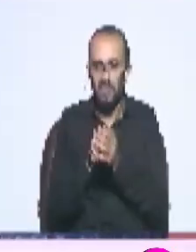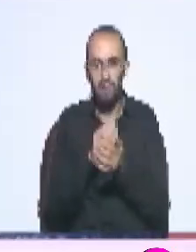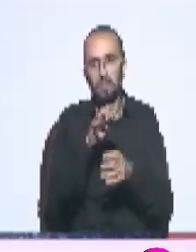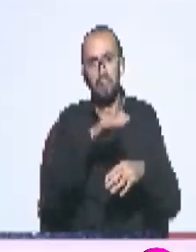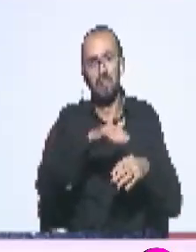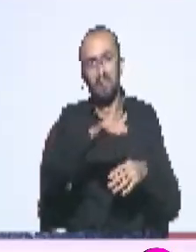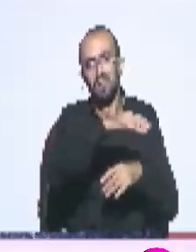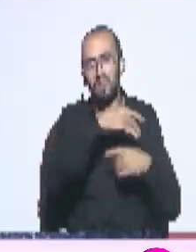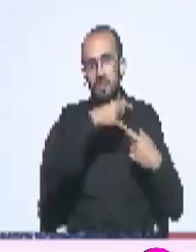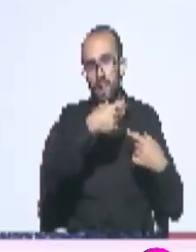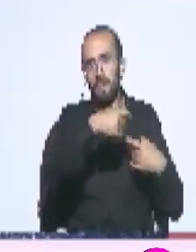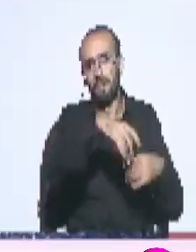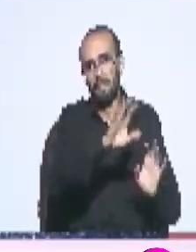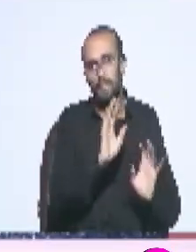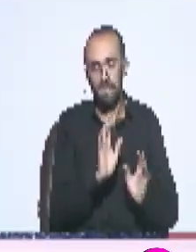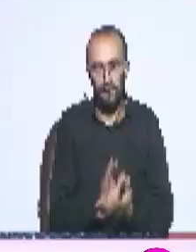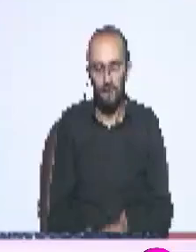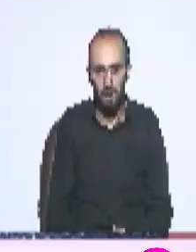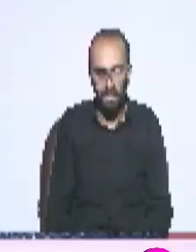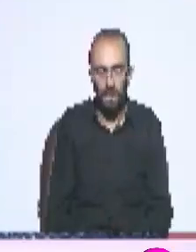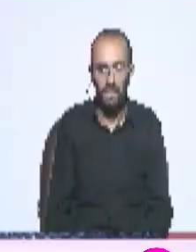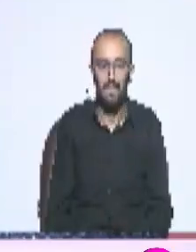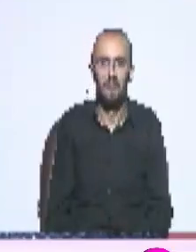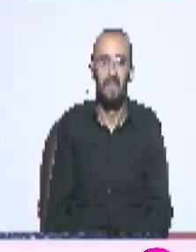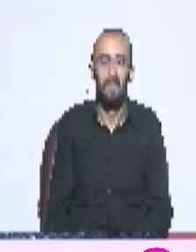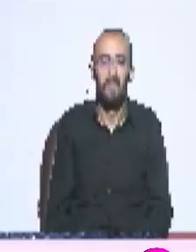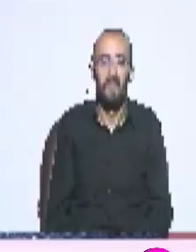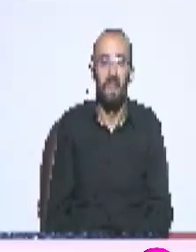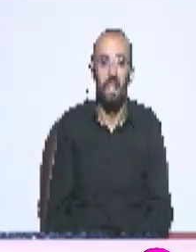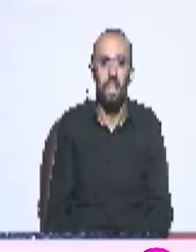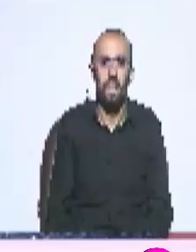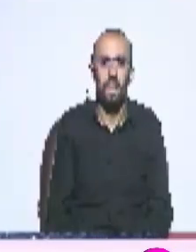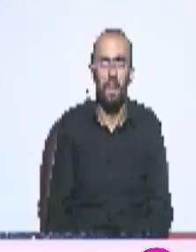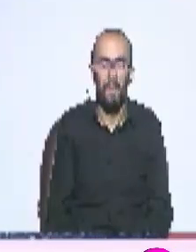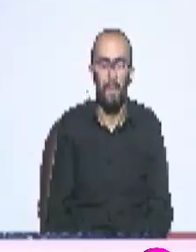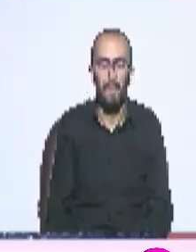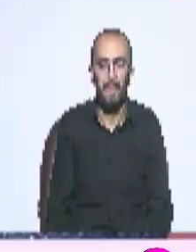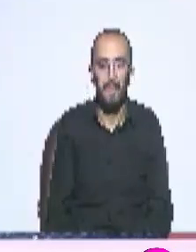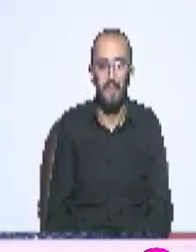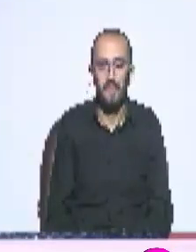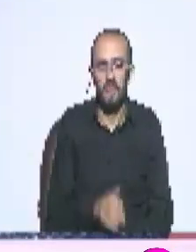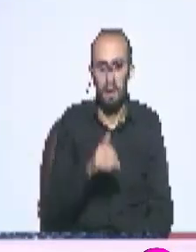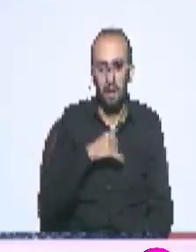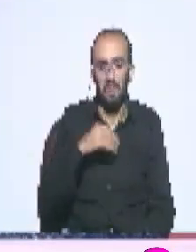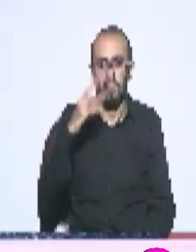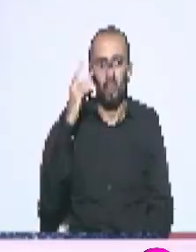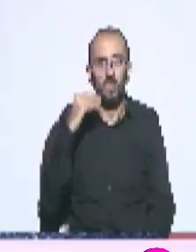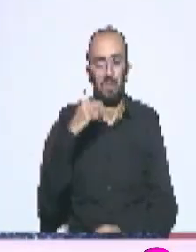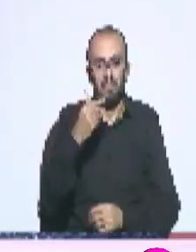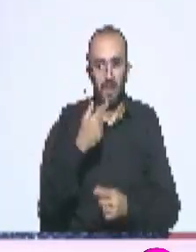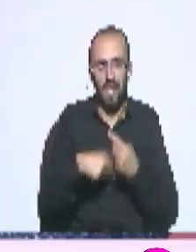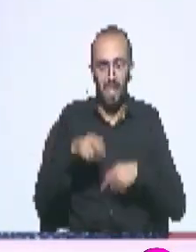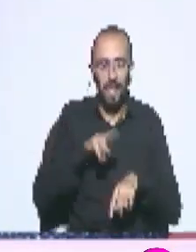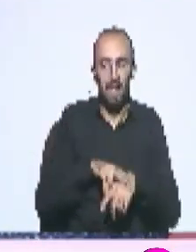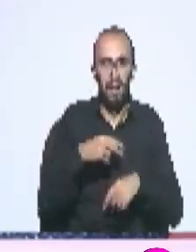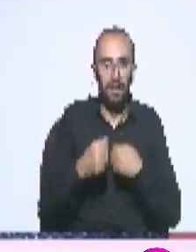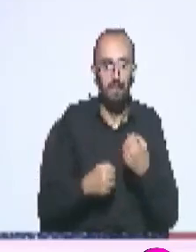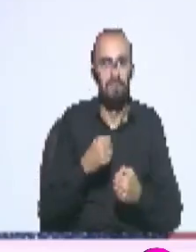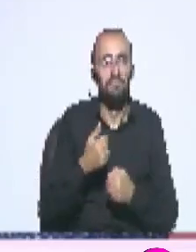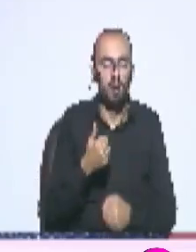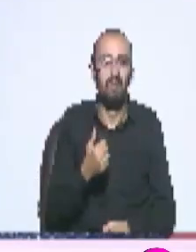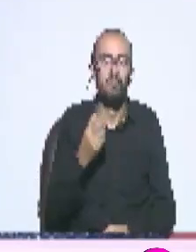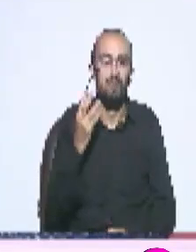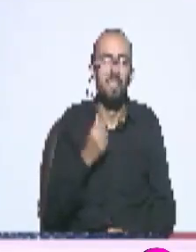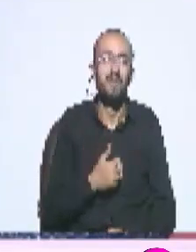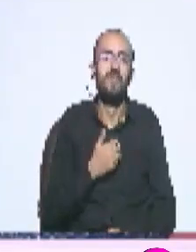للجون الناس اللي هم سنهم اصغر شويه وعندهم وقت بيلاقوا نفسهم هم بيبقوا مبسوطين ان هم رجعوا يعملوا كده فبين